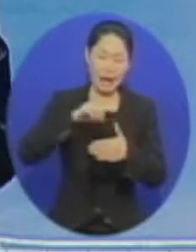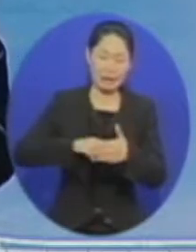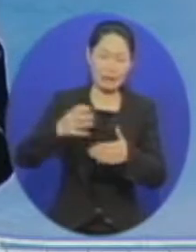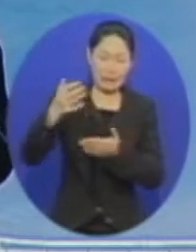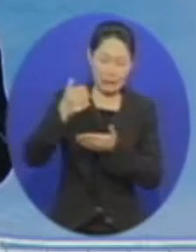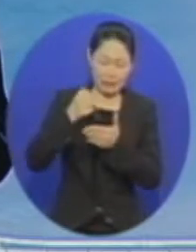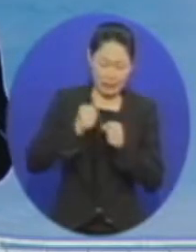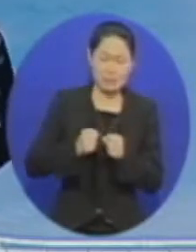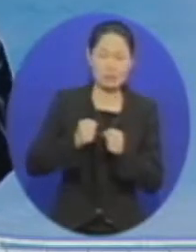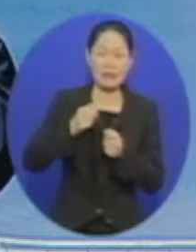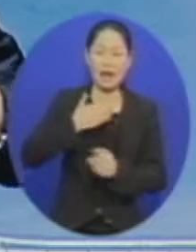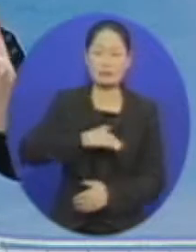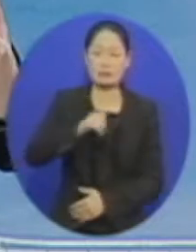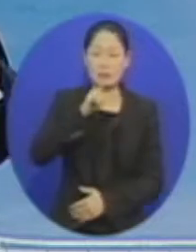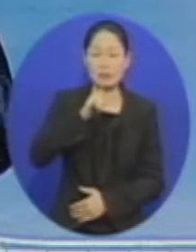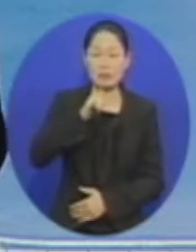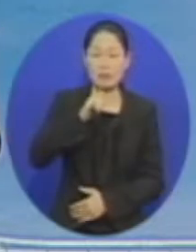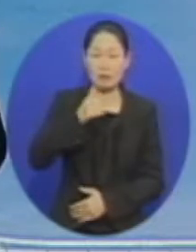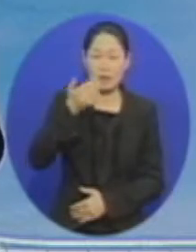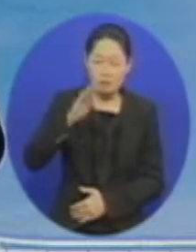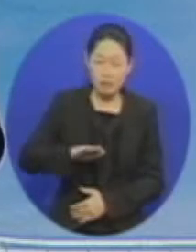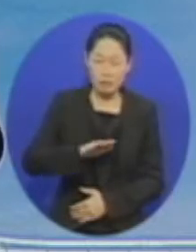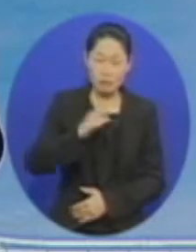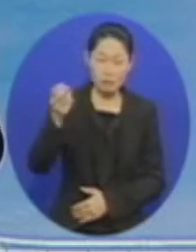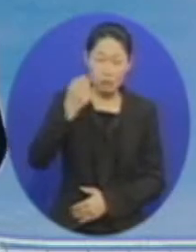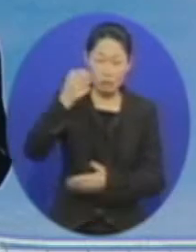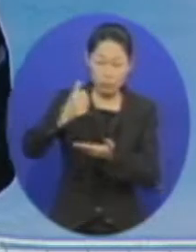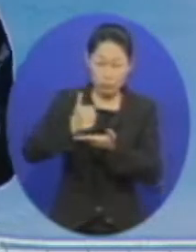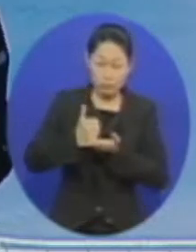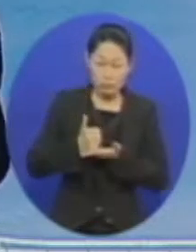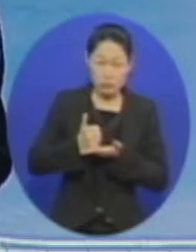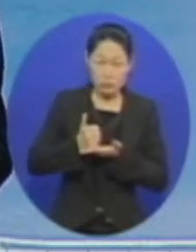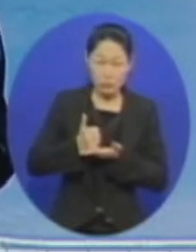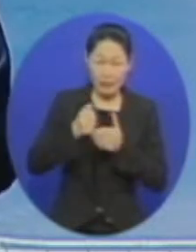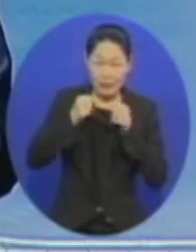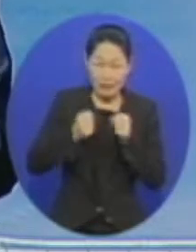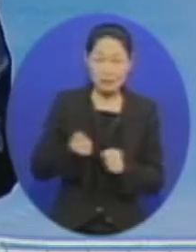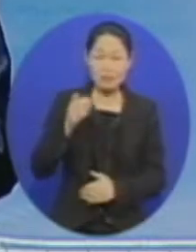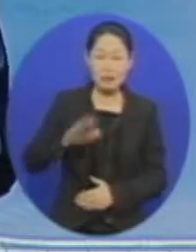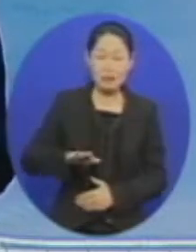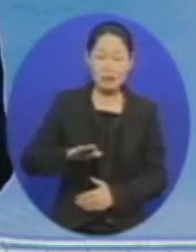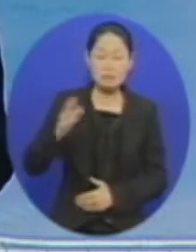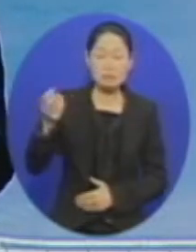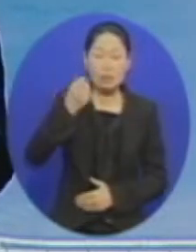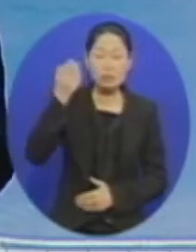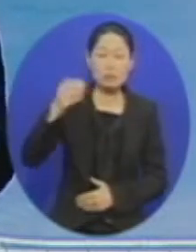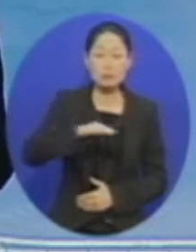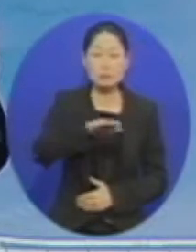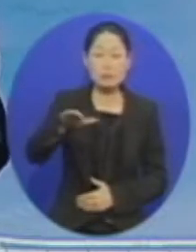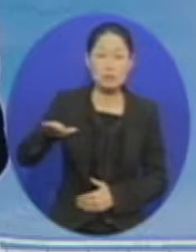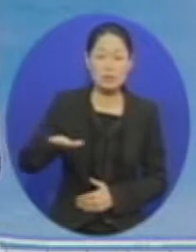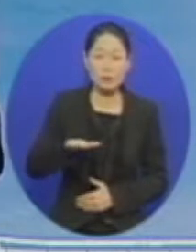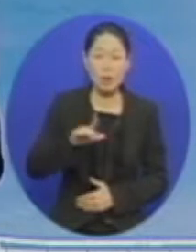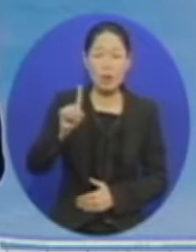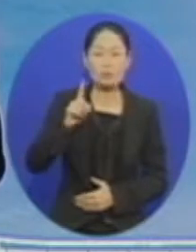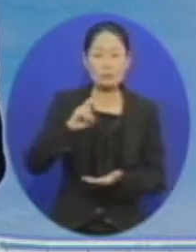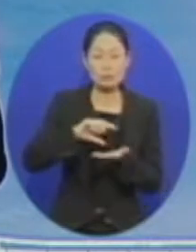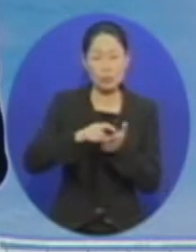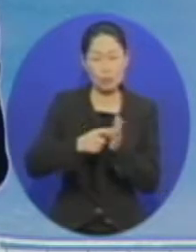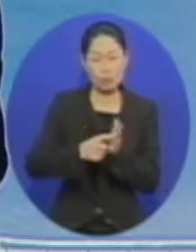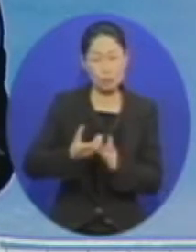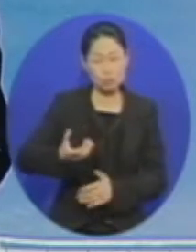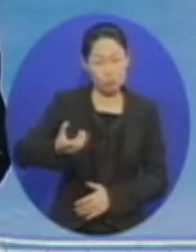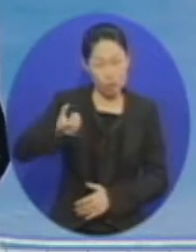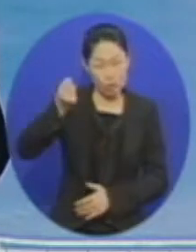그런데 우리는 성령님을 모시고 있는데 성령님이 우리를 얼만큼 소유하고 있는가